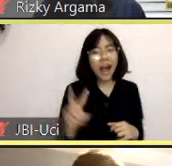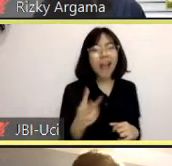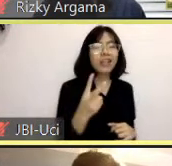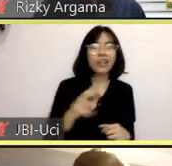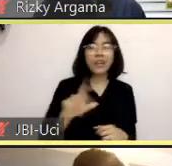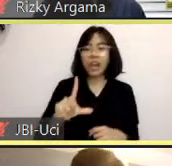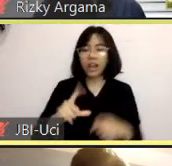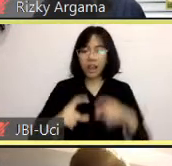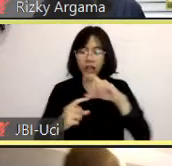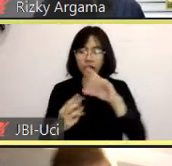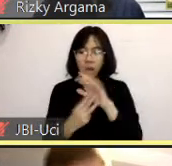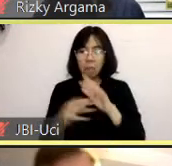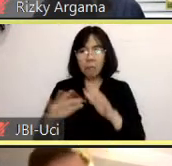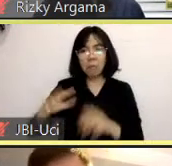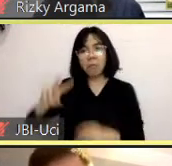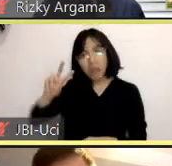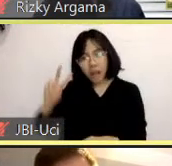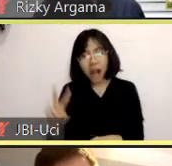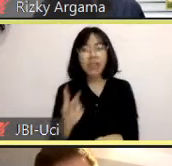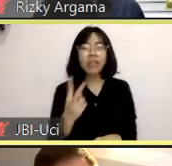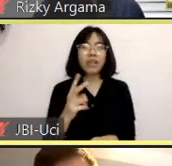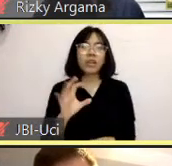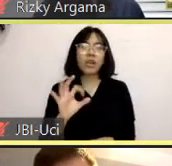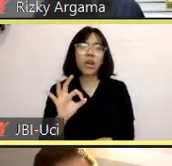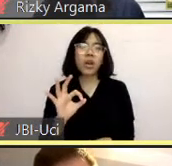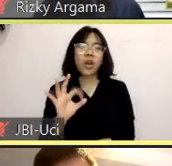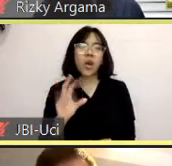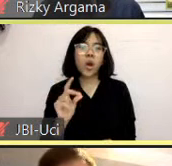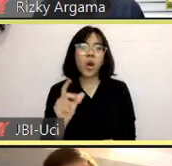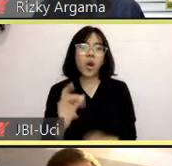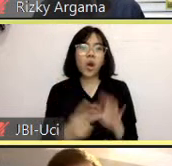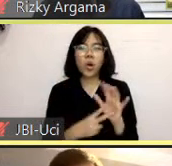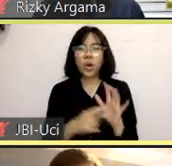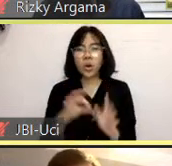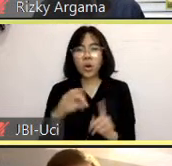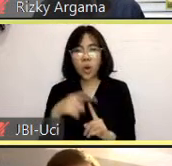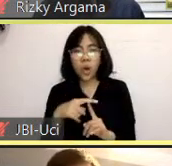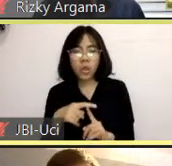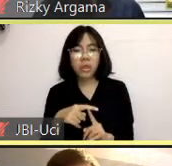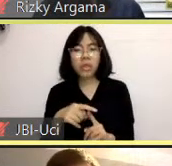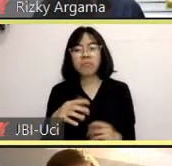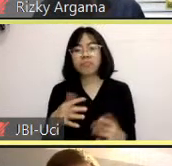ya, kemudian ORNOP, ya, ada beberapa tulisan